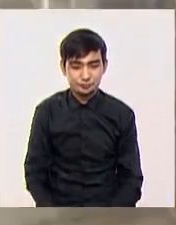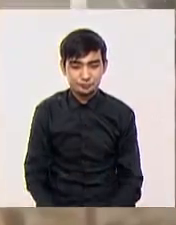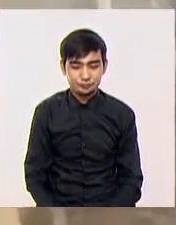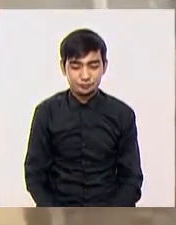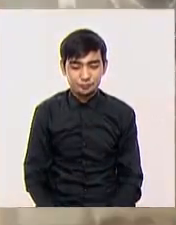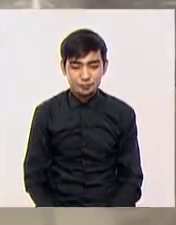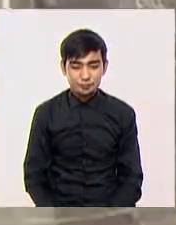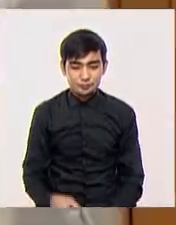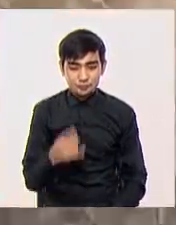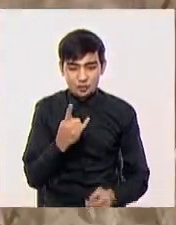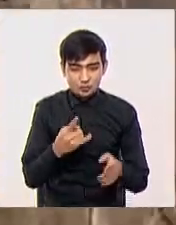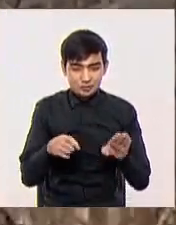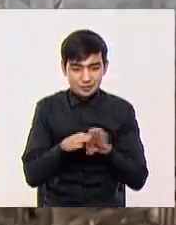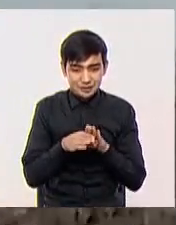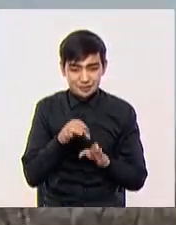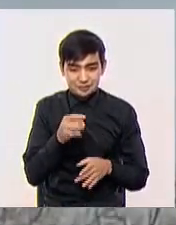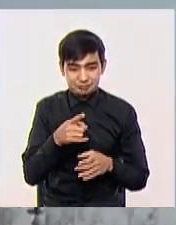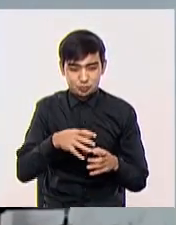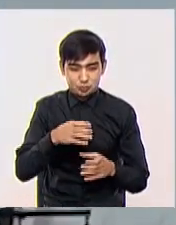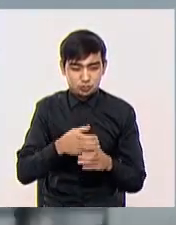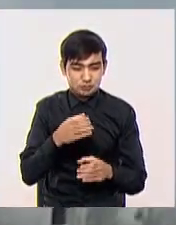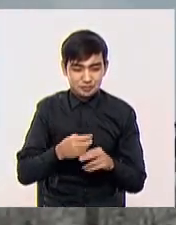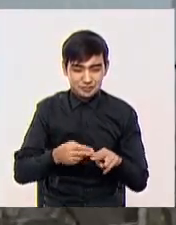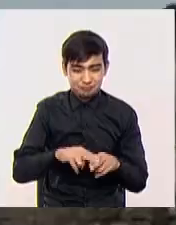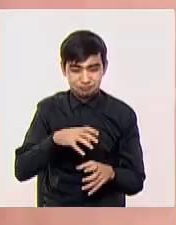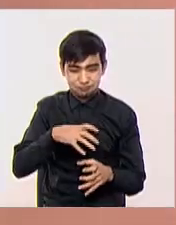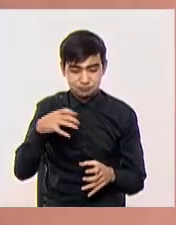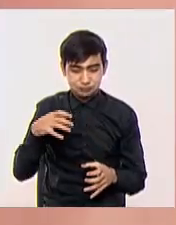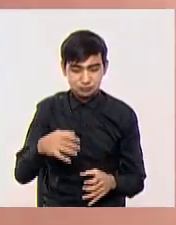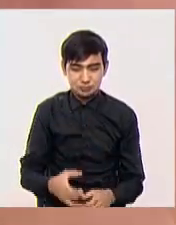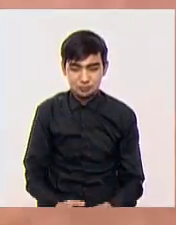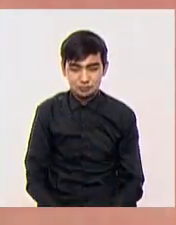закрыт. Вот наши трубы.